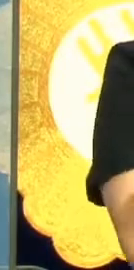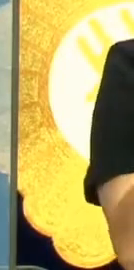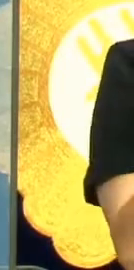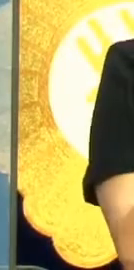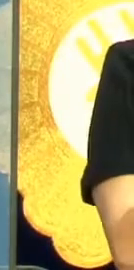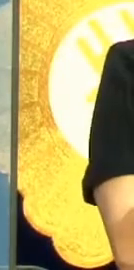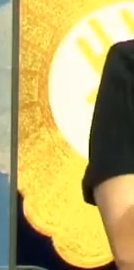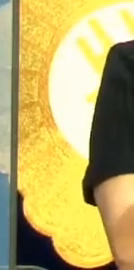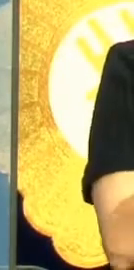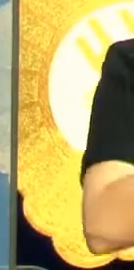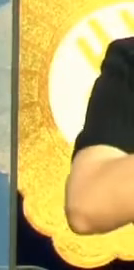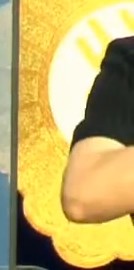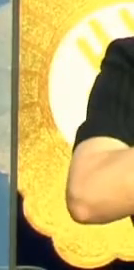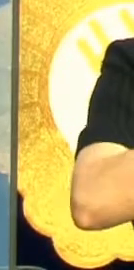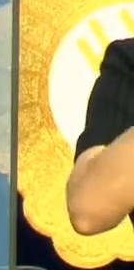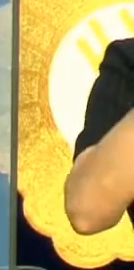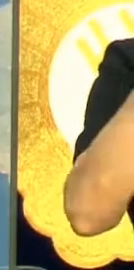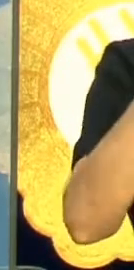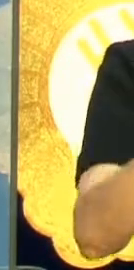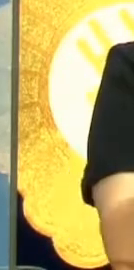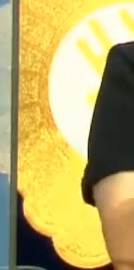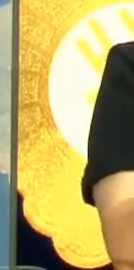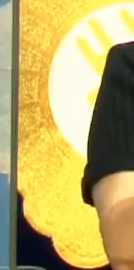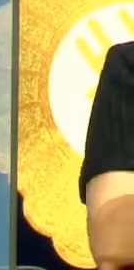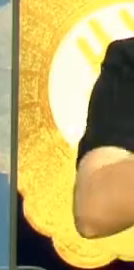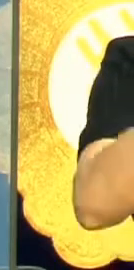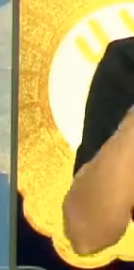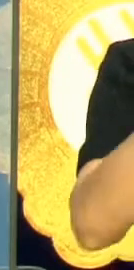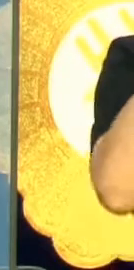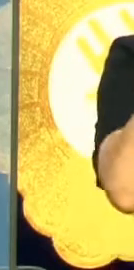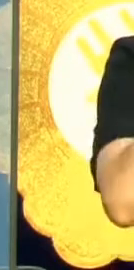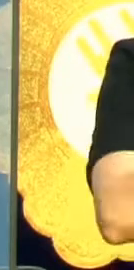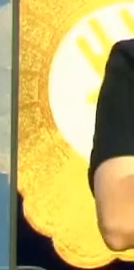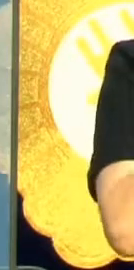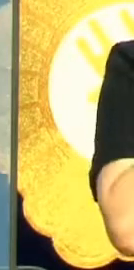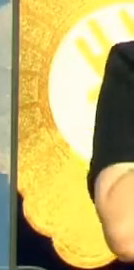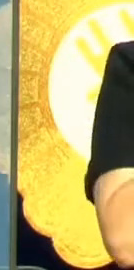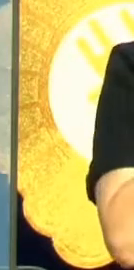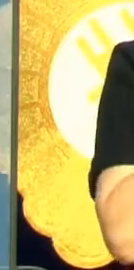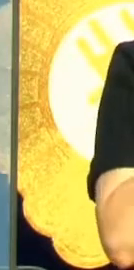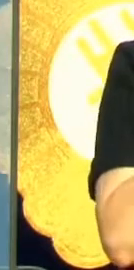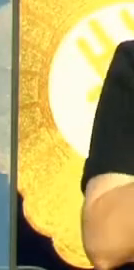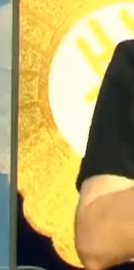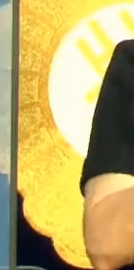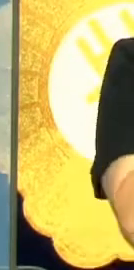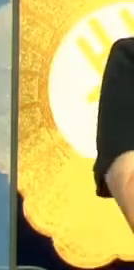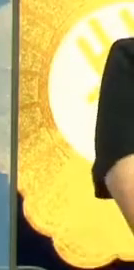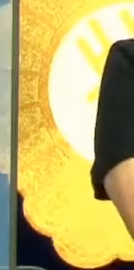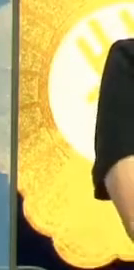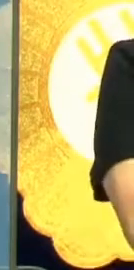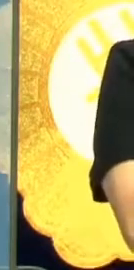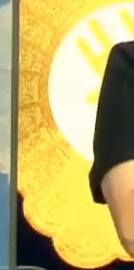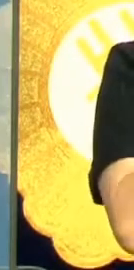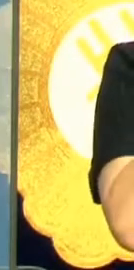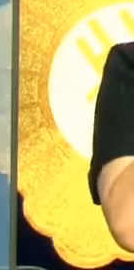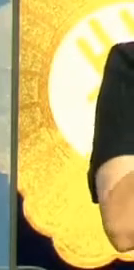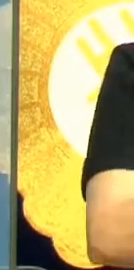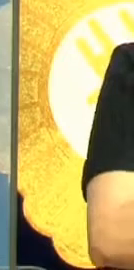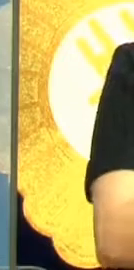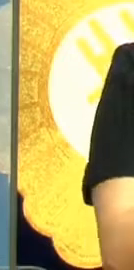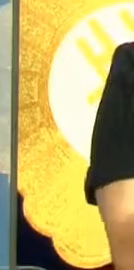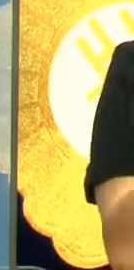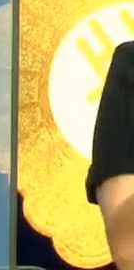반하고 처벌 범위가 부당하게 확장된 결과를 초래해 죄형 법정주의에 반한다며 의료법 위반